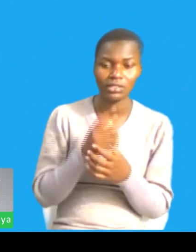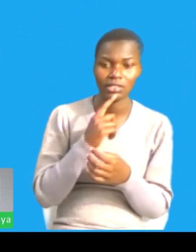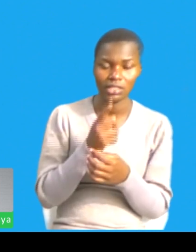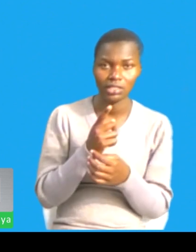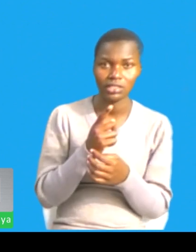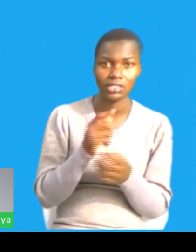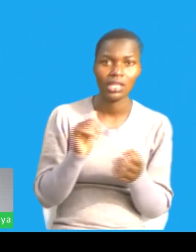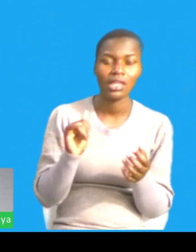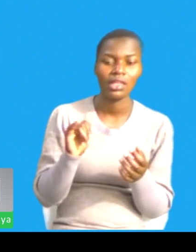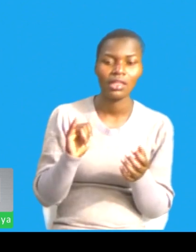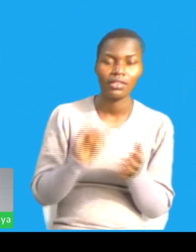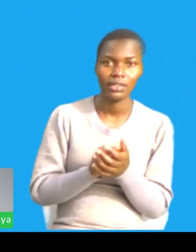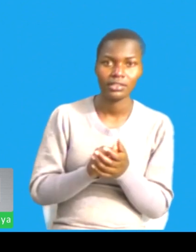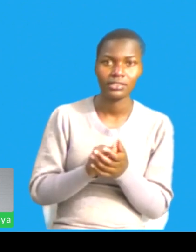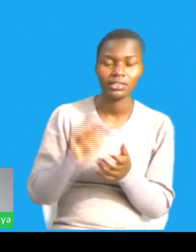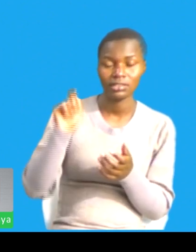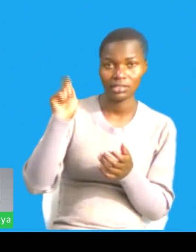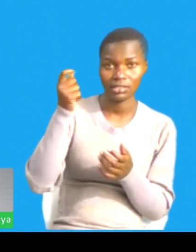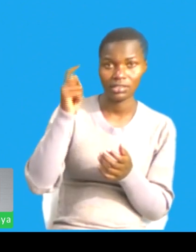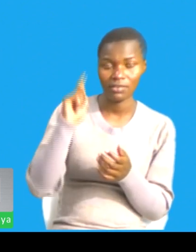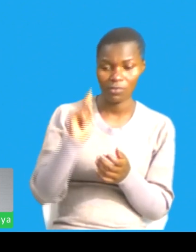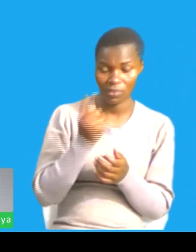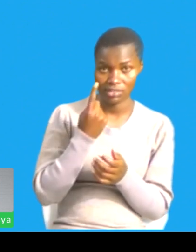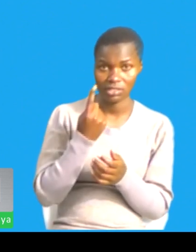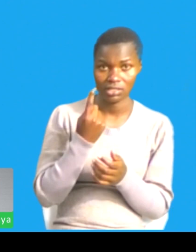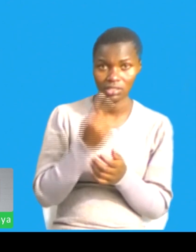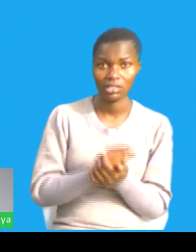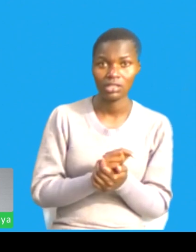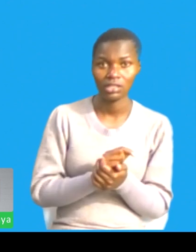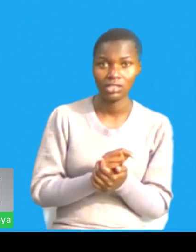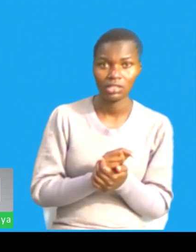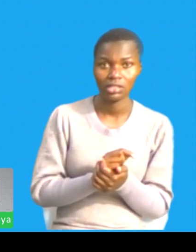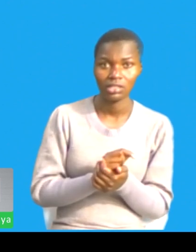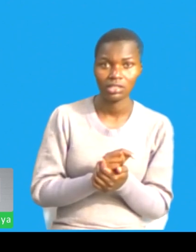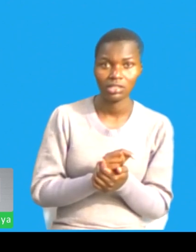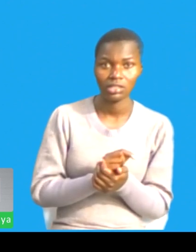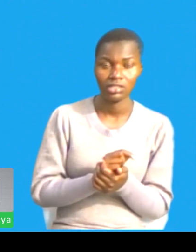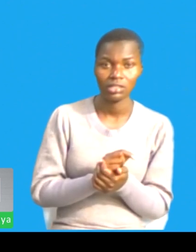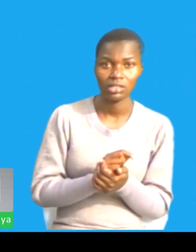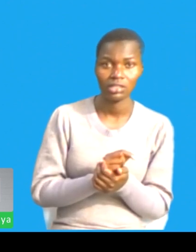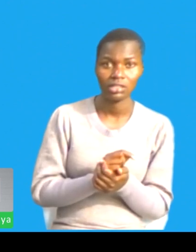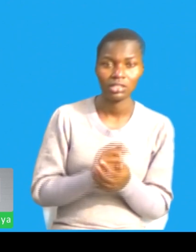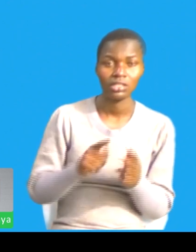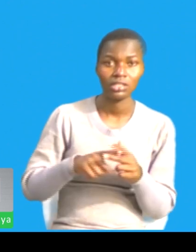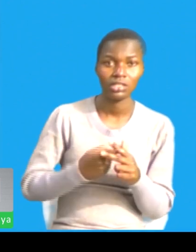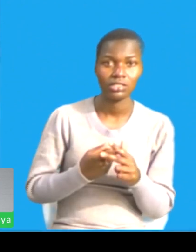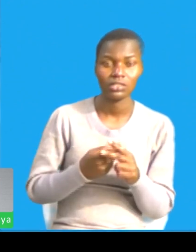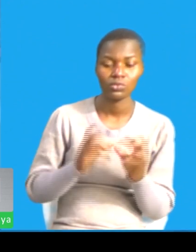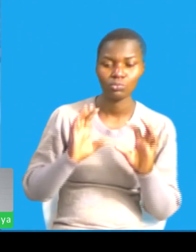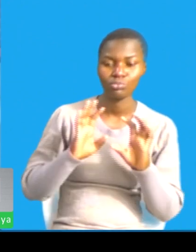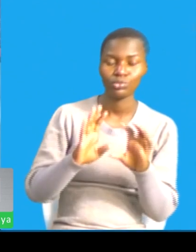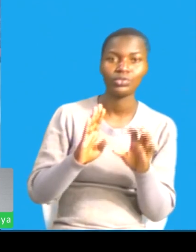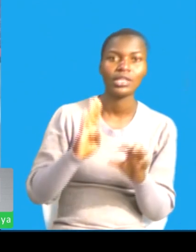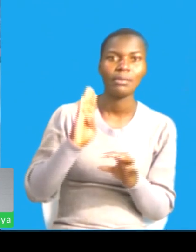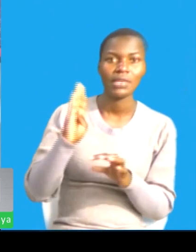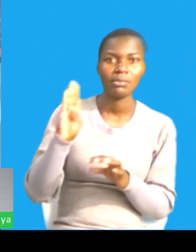Kenya Kwanza wanajaribu kuingiza BBI na mlango ya nyuma. Do you agree that BBI is being pushed in from the back